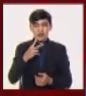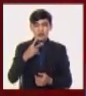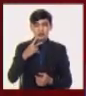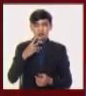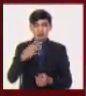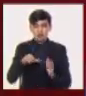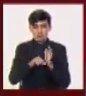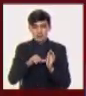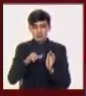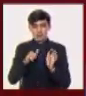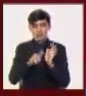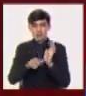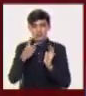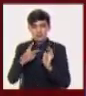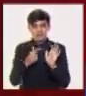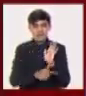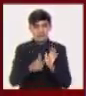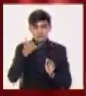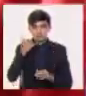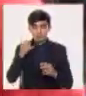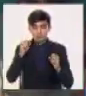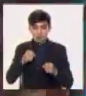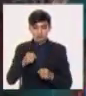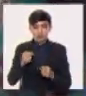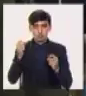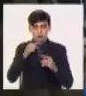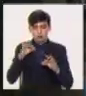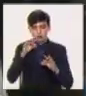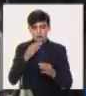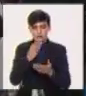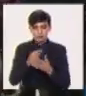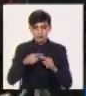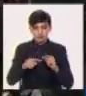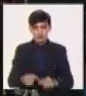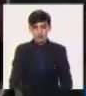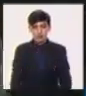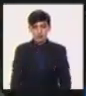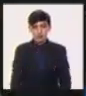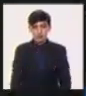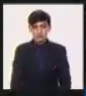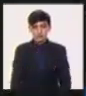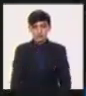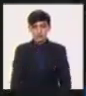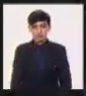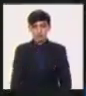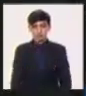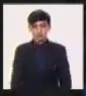2-46-62-70 байланыс нөміріне хабарласып, ақпарат алуға болады дейді. Ирина Советжанқызы, Күнту Арынбек, Информбюро, Алматы.